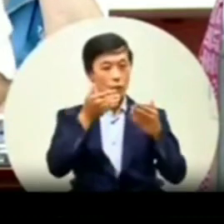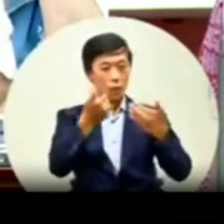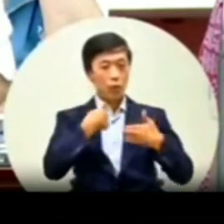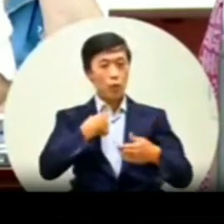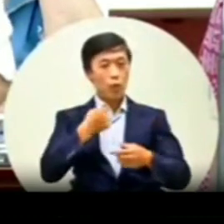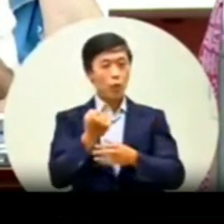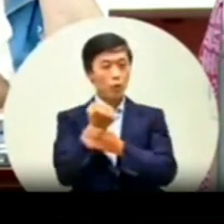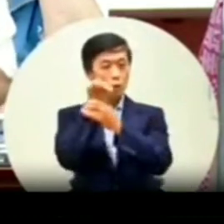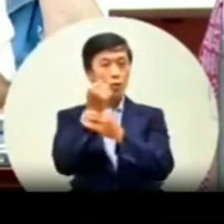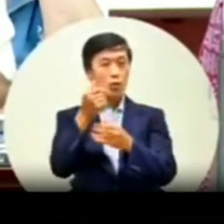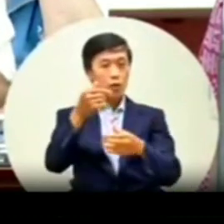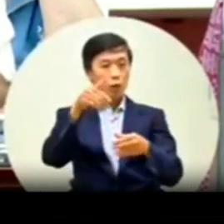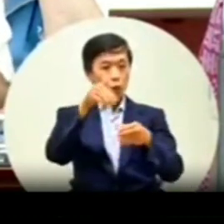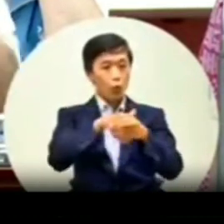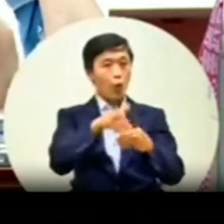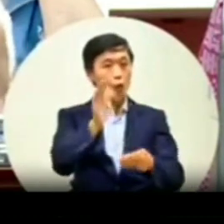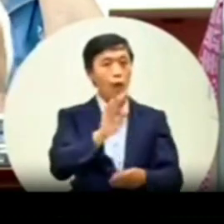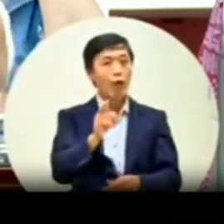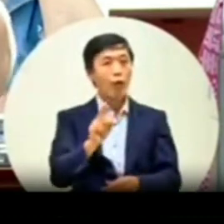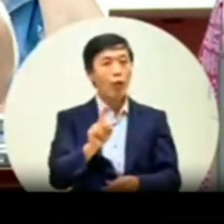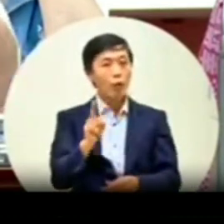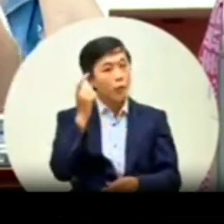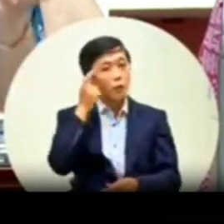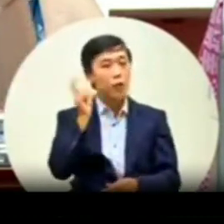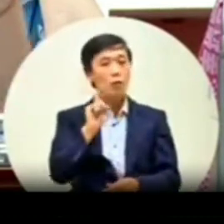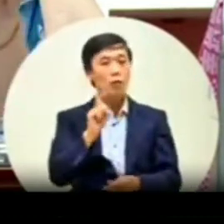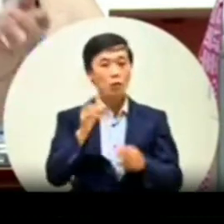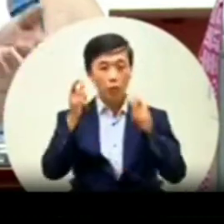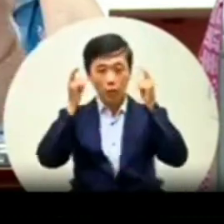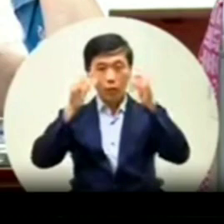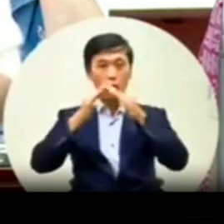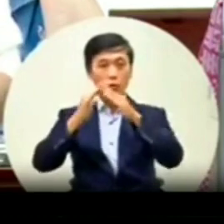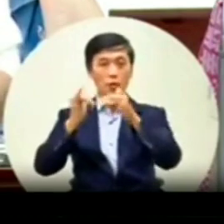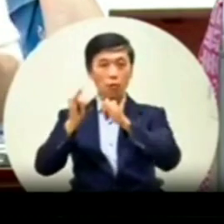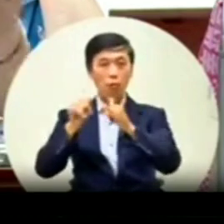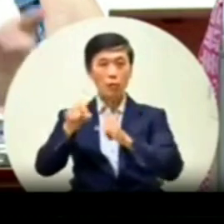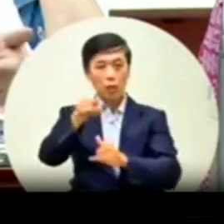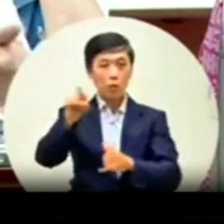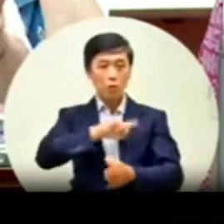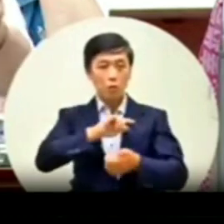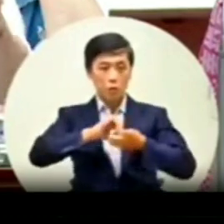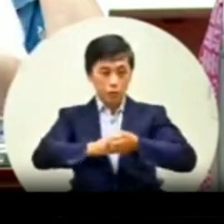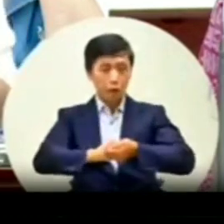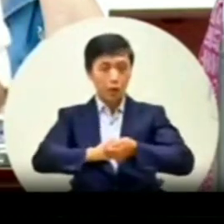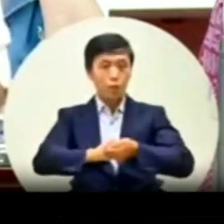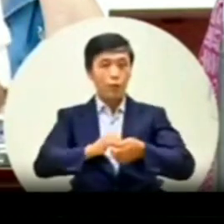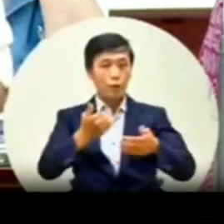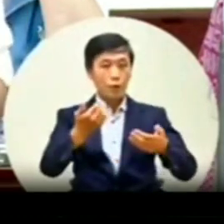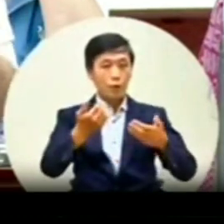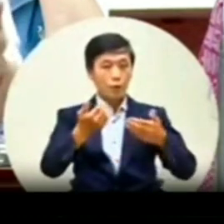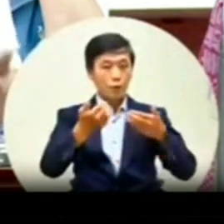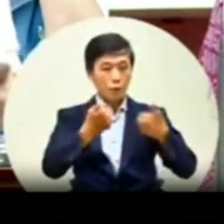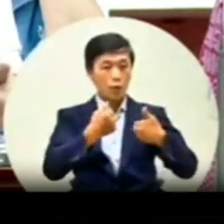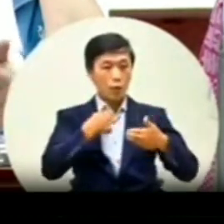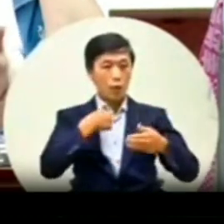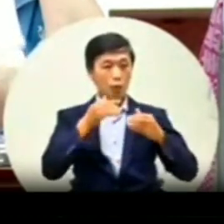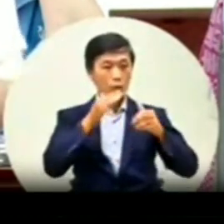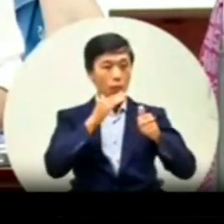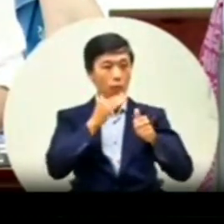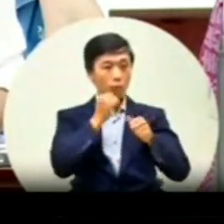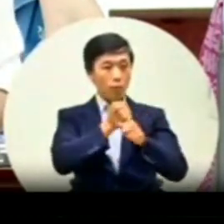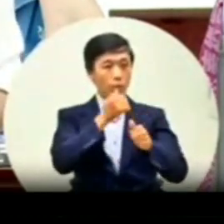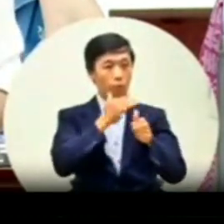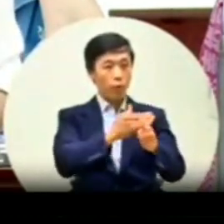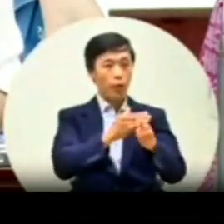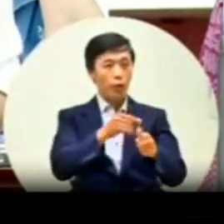不要出来投票，意思就是说由高雄市民自己来做决定，罢韩的你去投票，我们尊重你